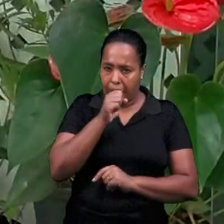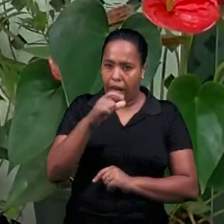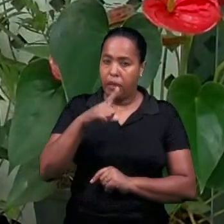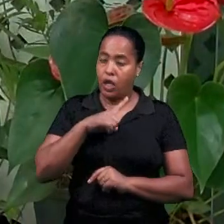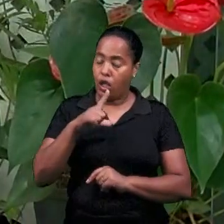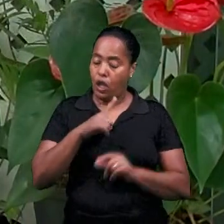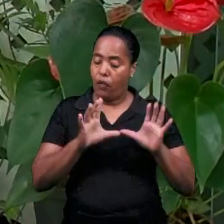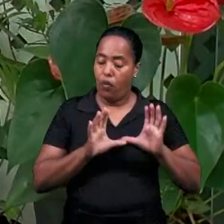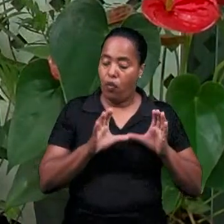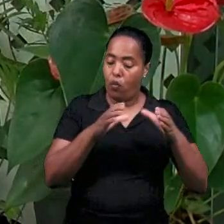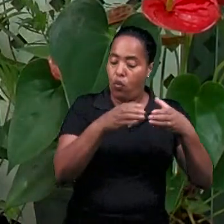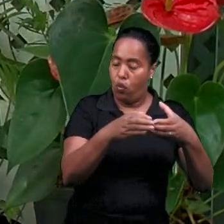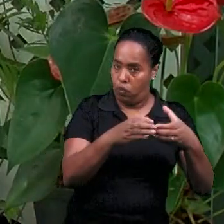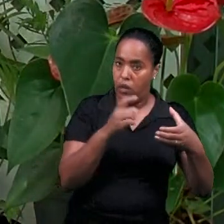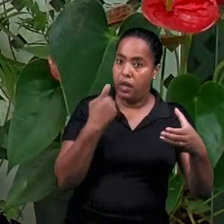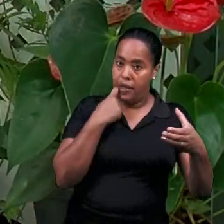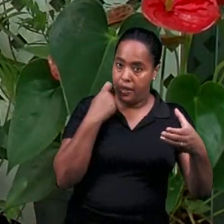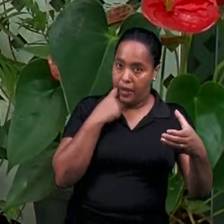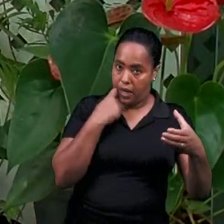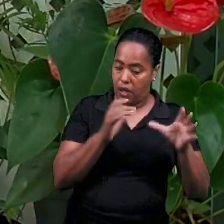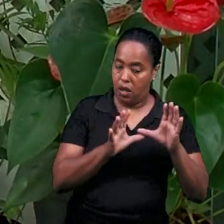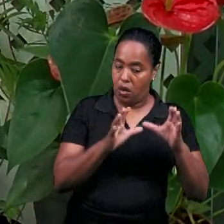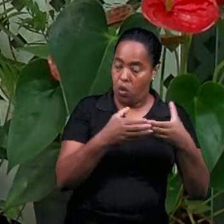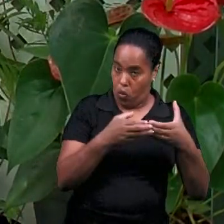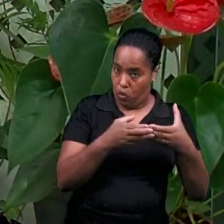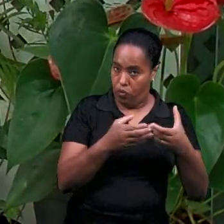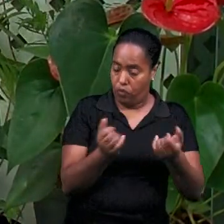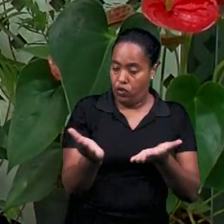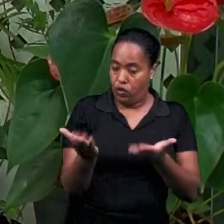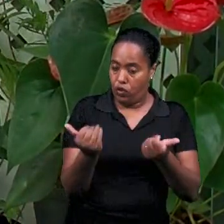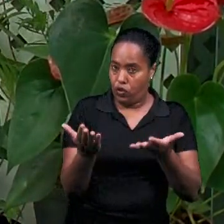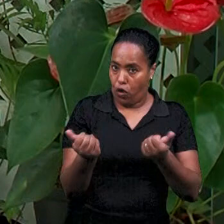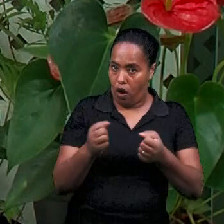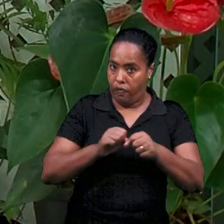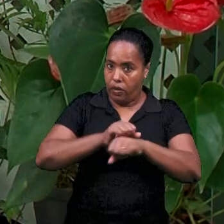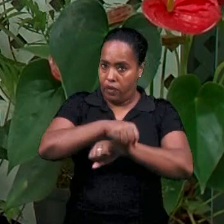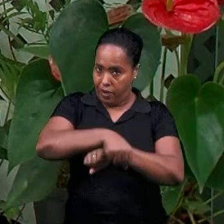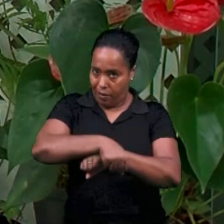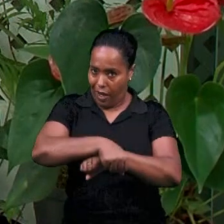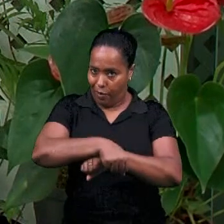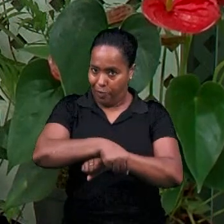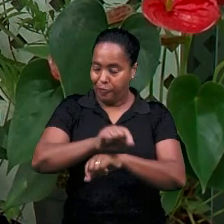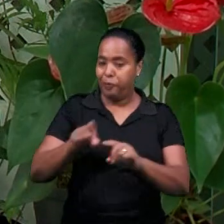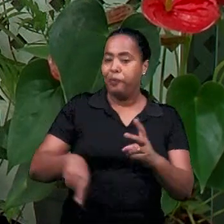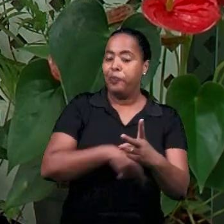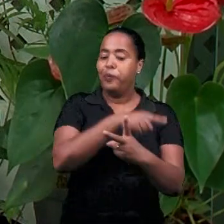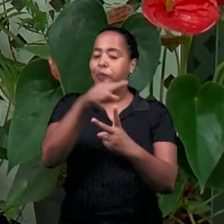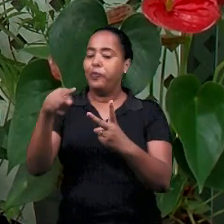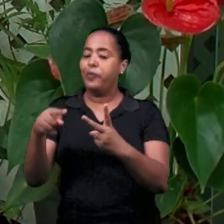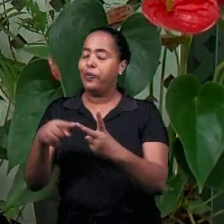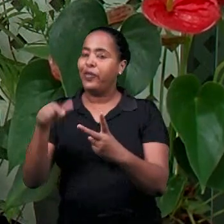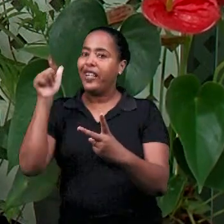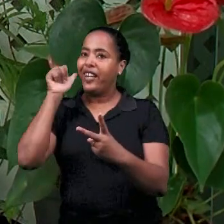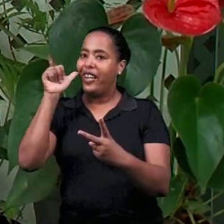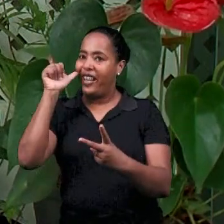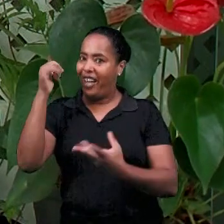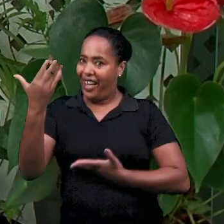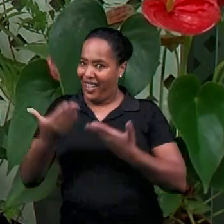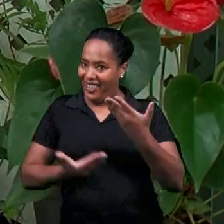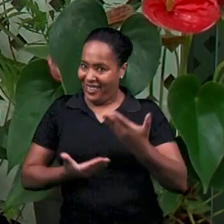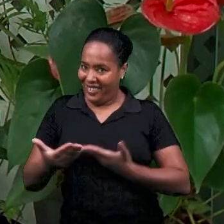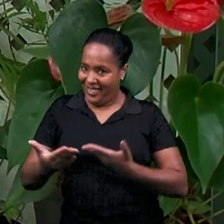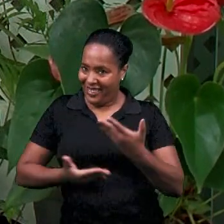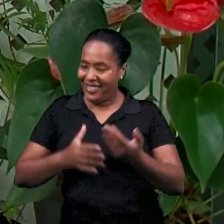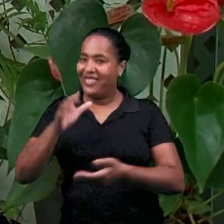Ça a été la participation des jeunes dans le séminaire le vendredi et la participation